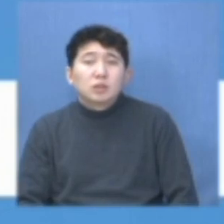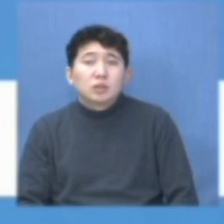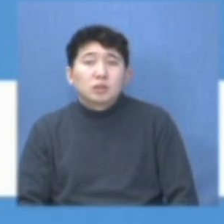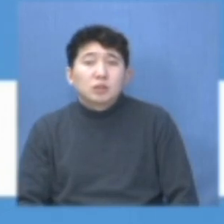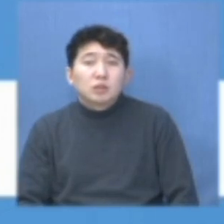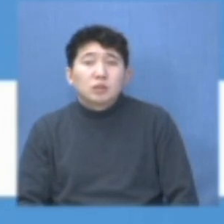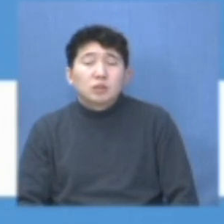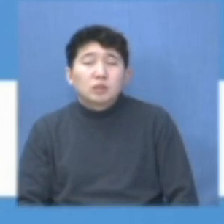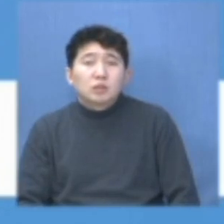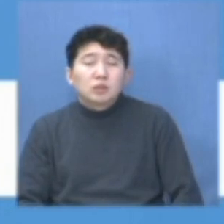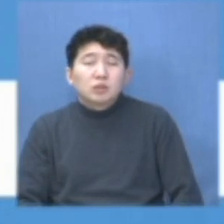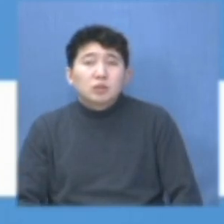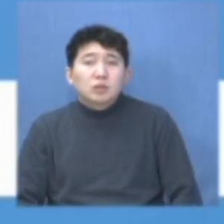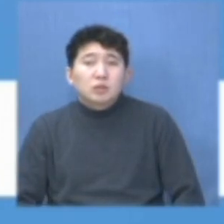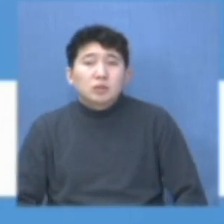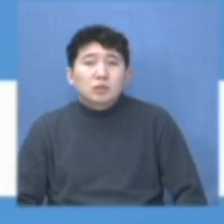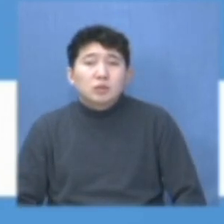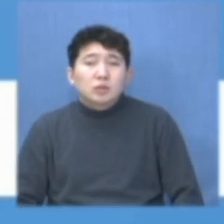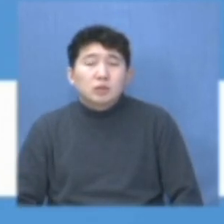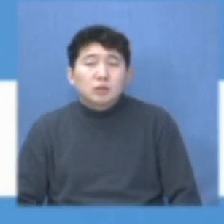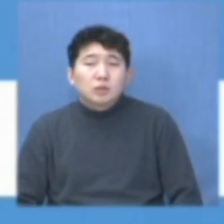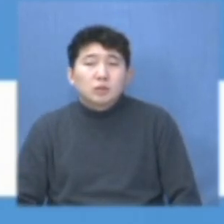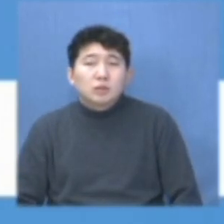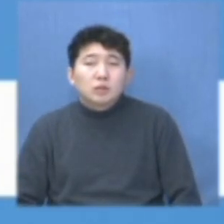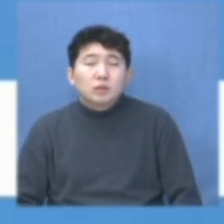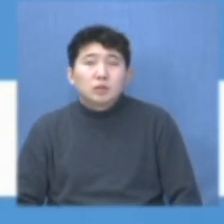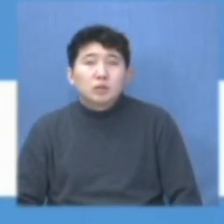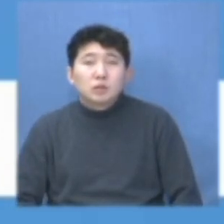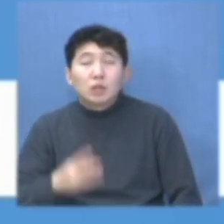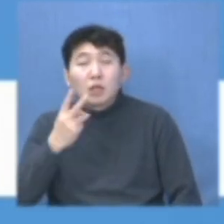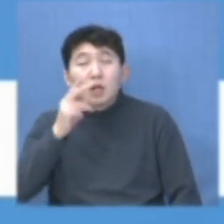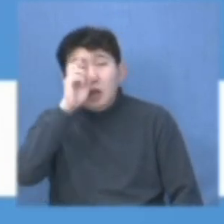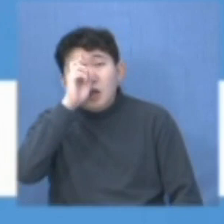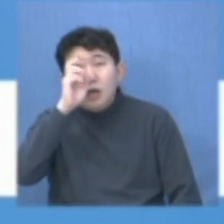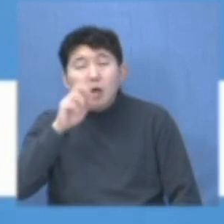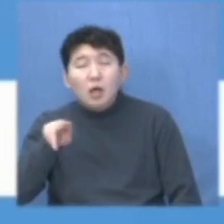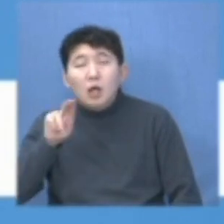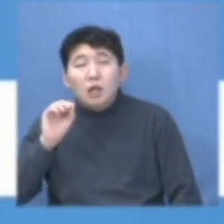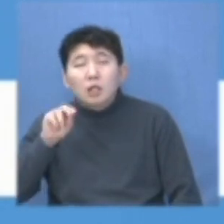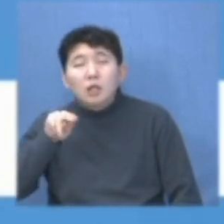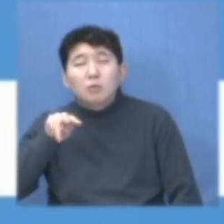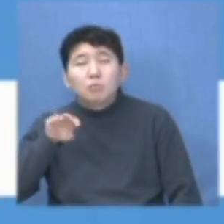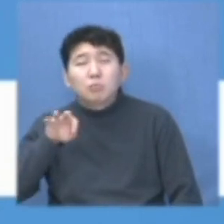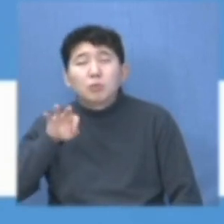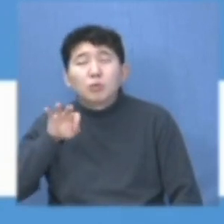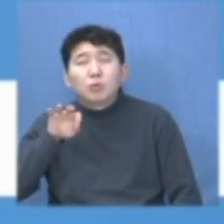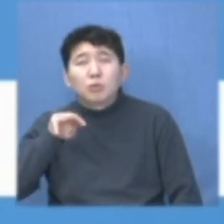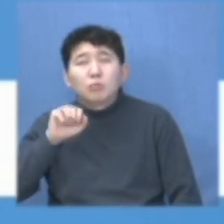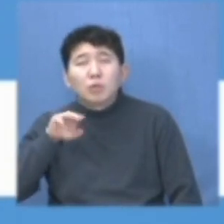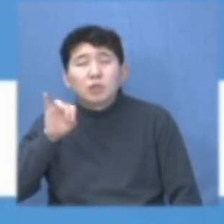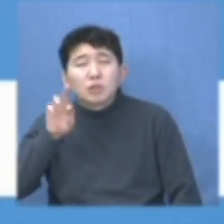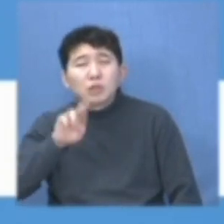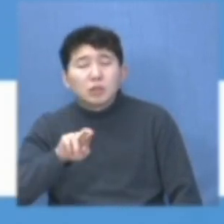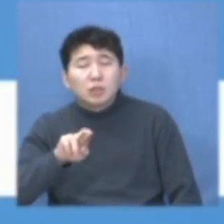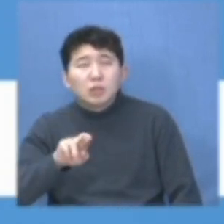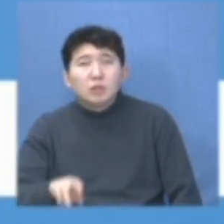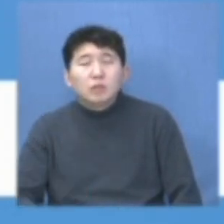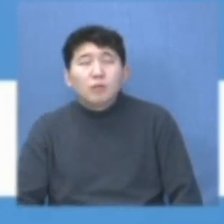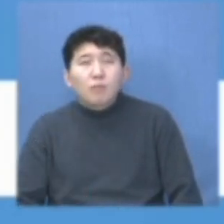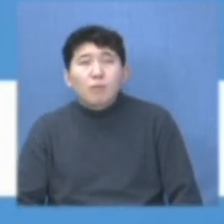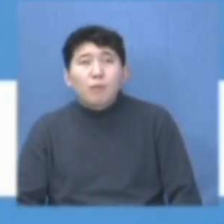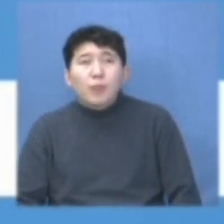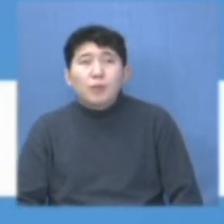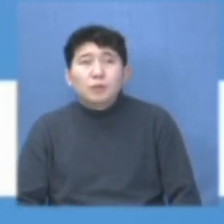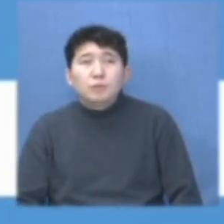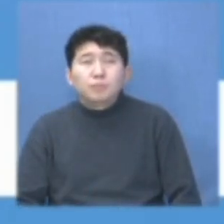біз елдеріміздің сыртқы саяси ведомстволары арасында дипломатиялық қызметкерлерді даярлау саласындағы